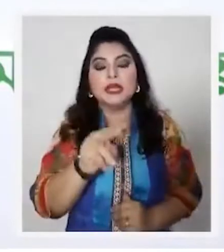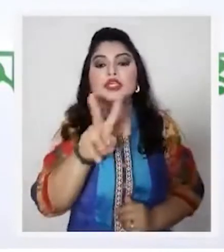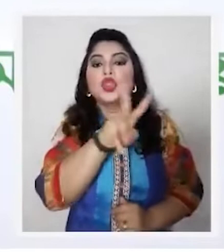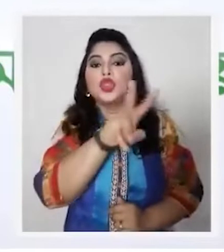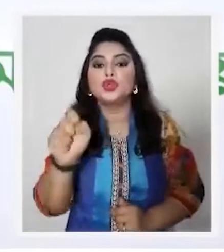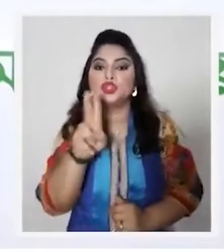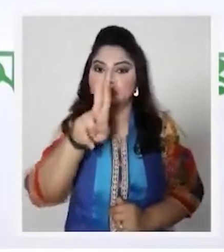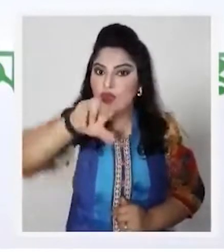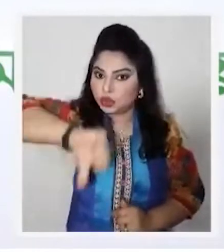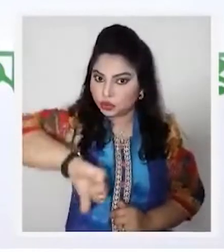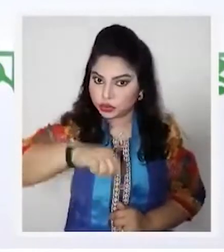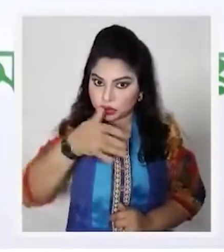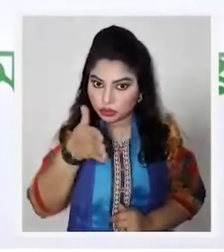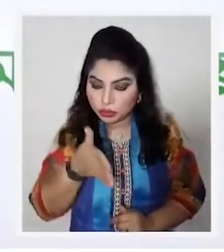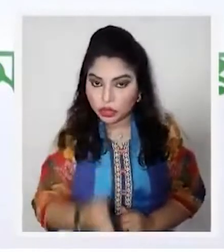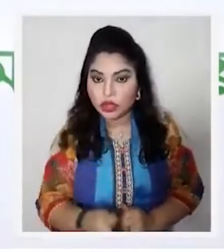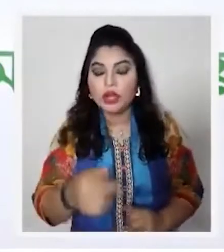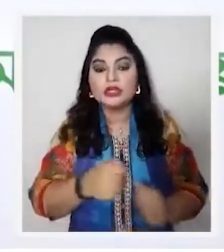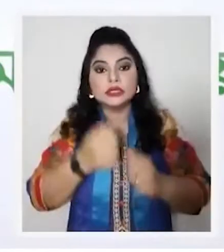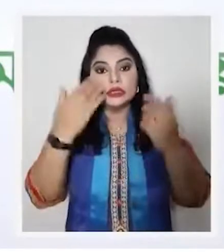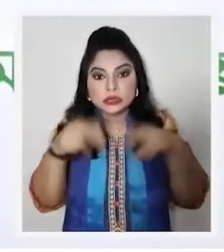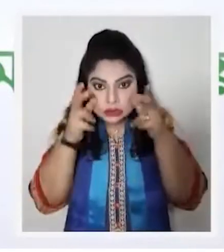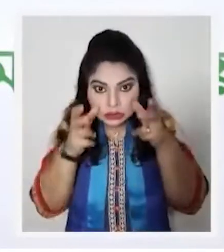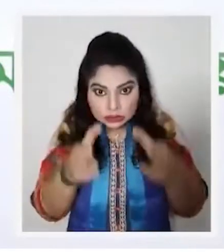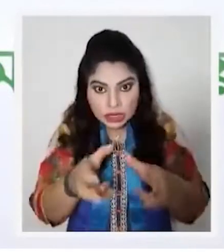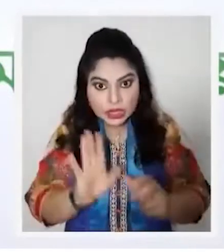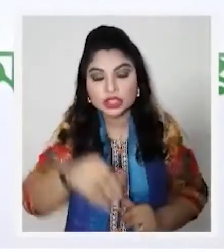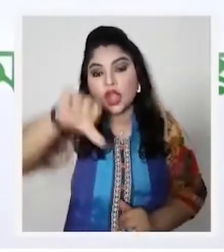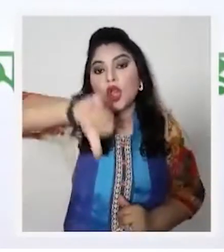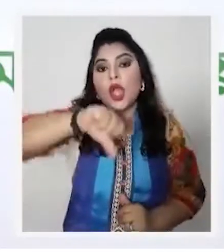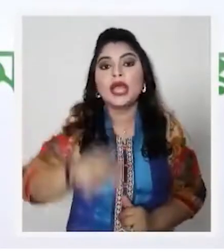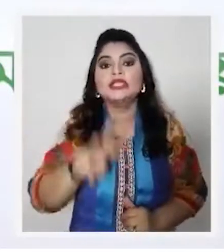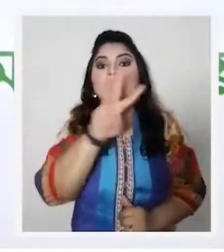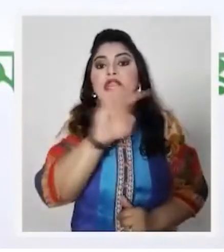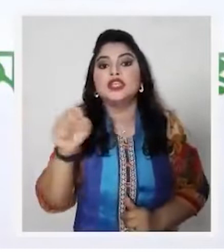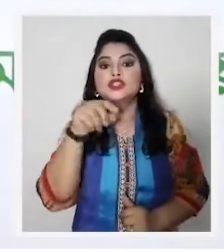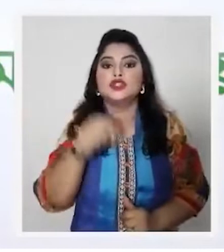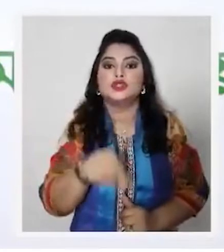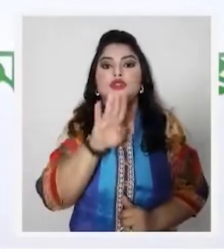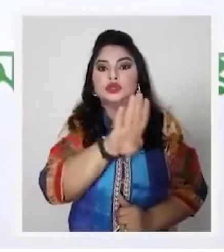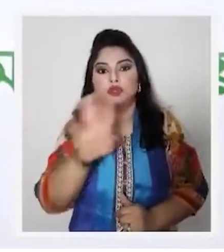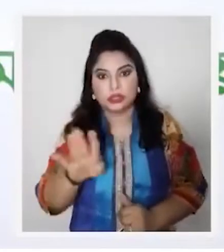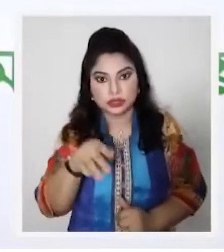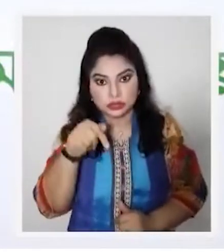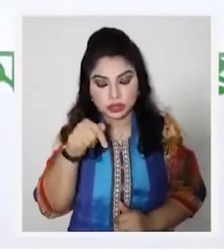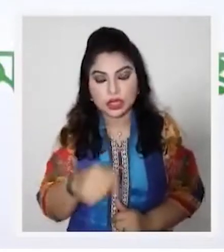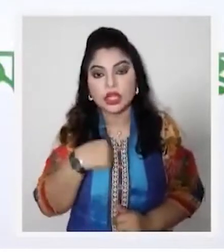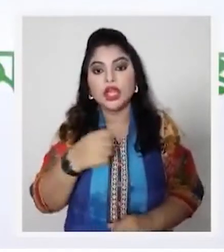আইসোলেশনে 14,569 জন এবং এ পর্যন্ত ছাড় পেয়েছেন 5,229 জন। বর্তমানে আইসোলেশনে